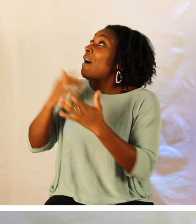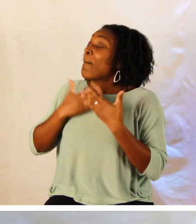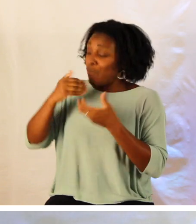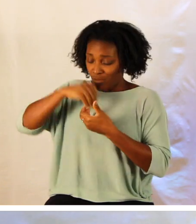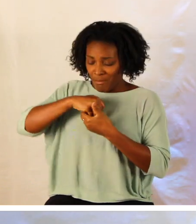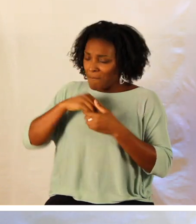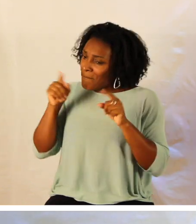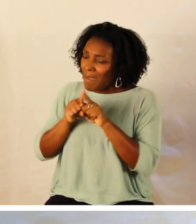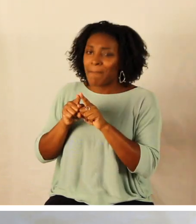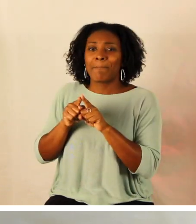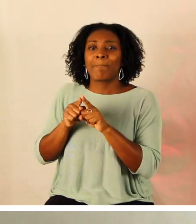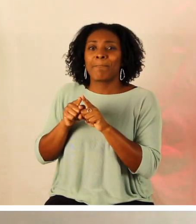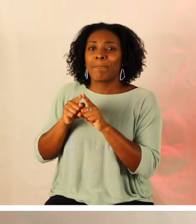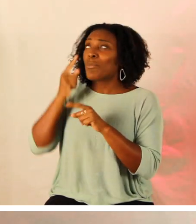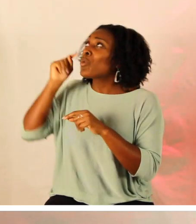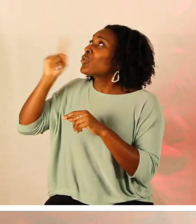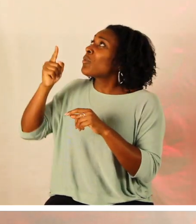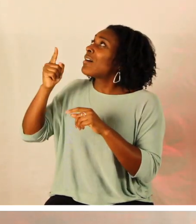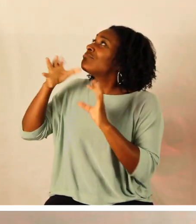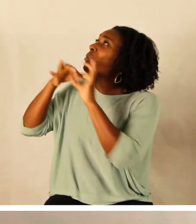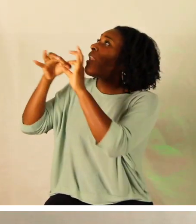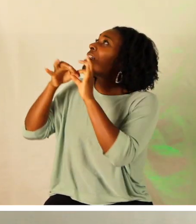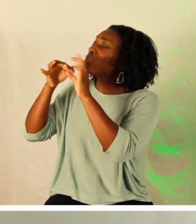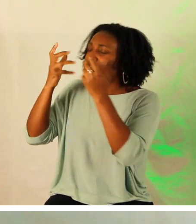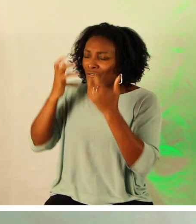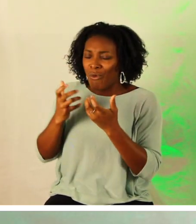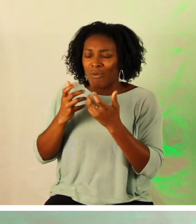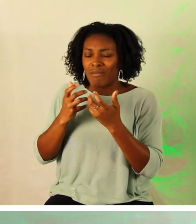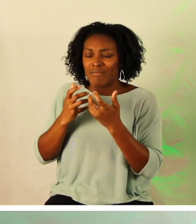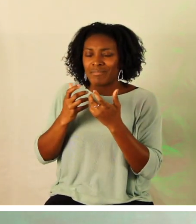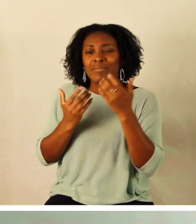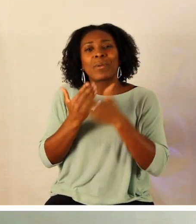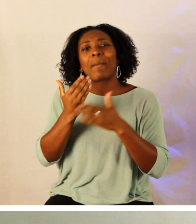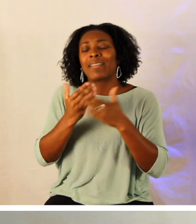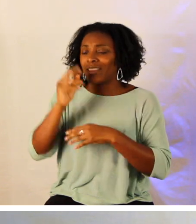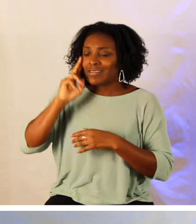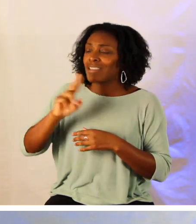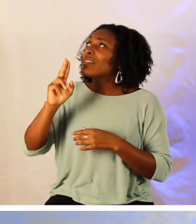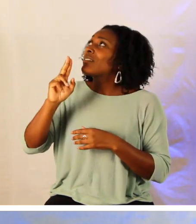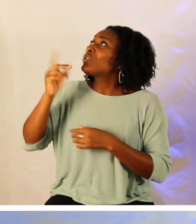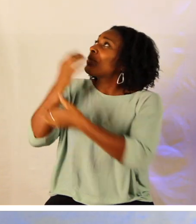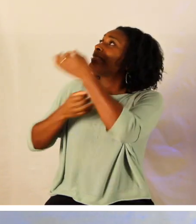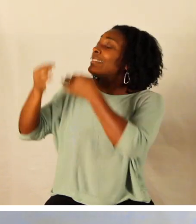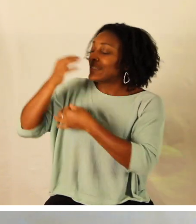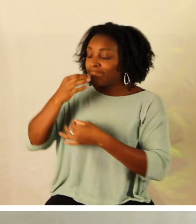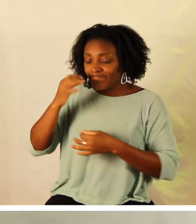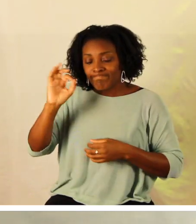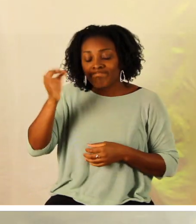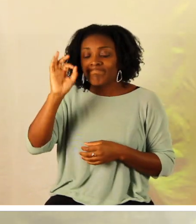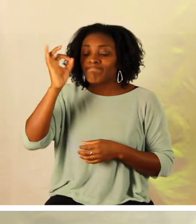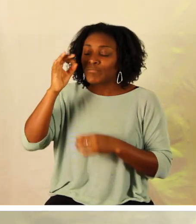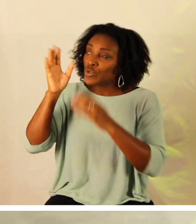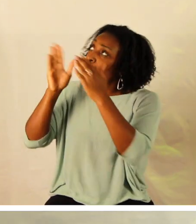que tu as donné Jésus. C'est là où sont mes yeux, Seigneur. Seigneur, ce matin, j'ai entendu ta parole.